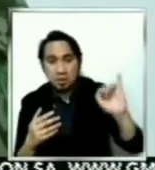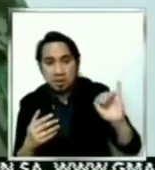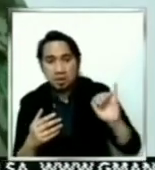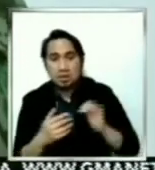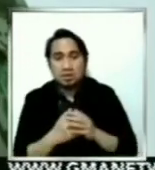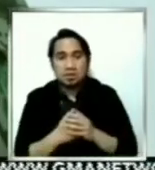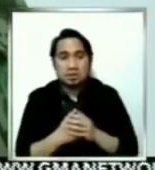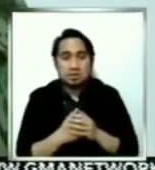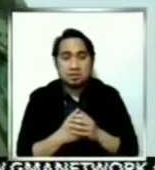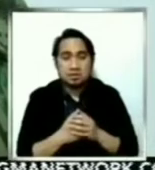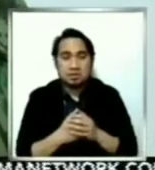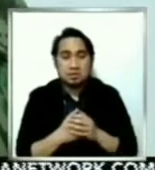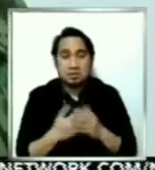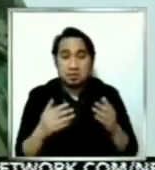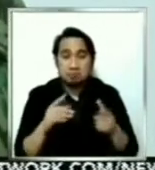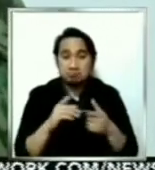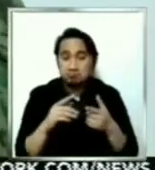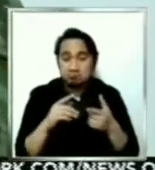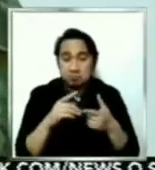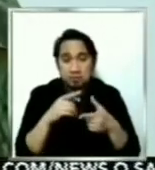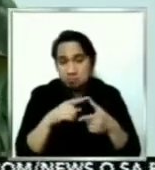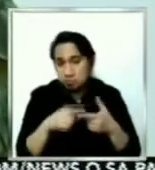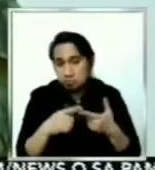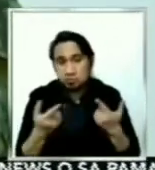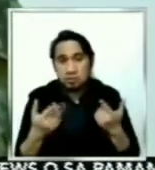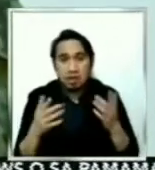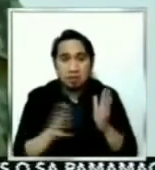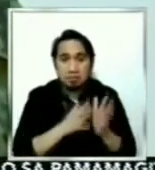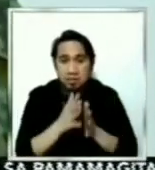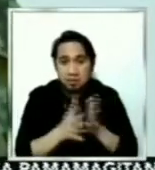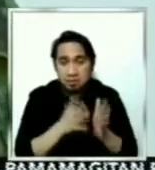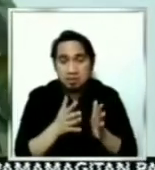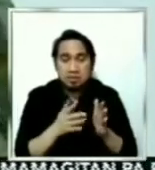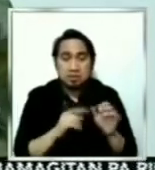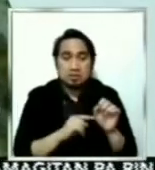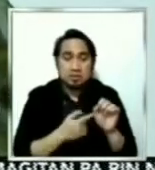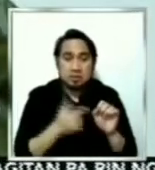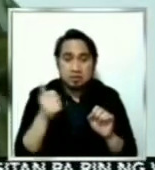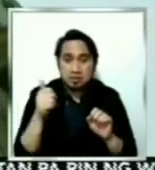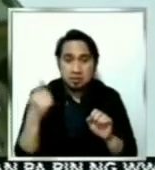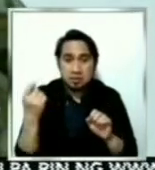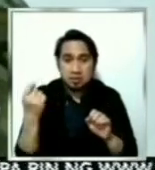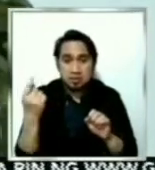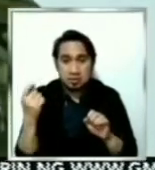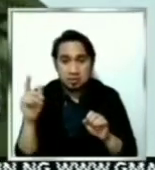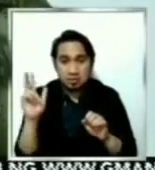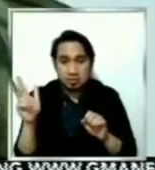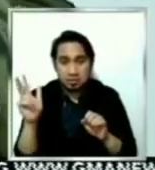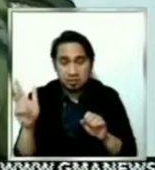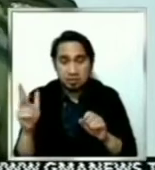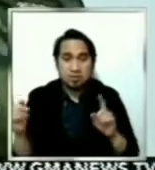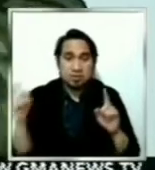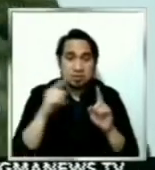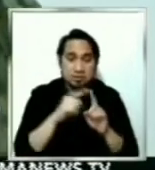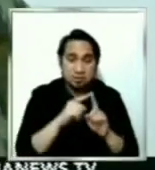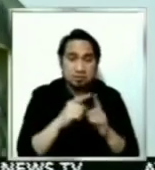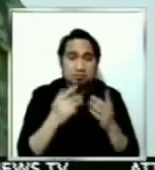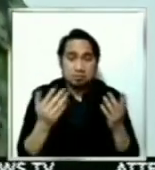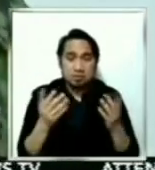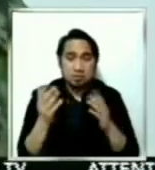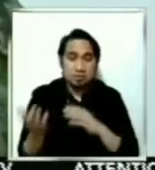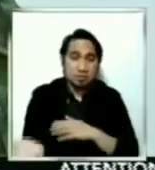And then they had a party starting mga 10 or 11:30. It continues until the following